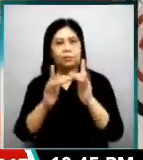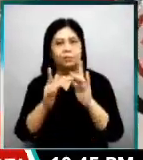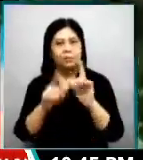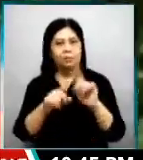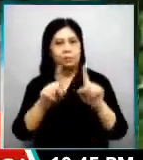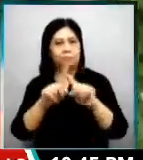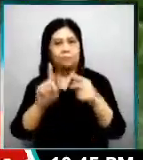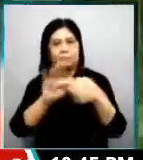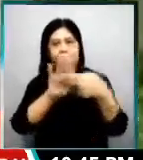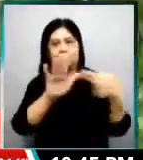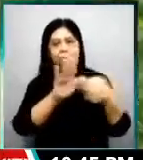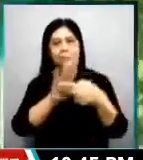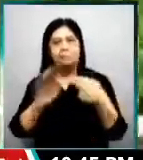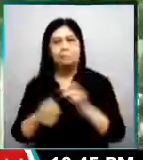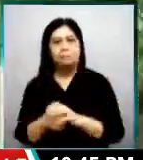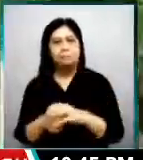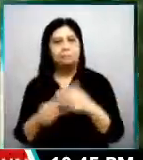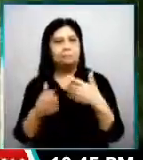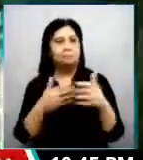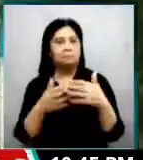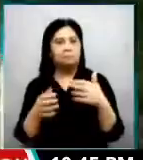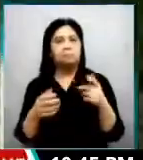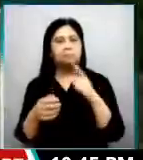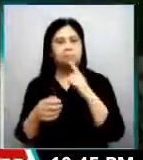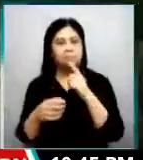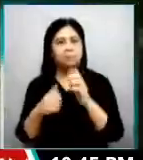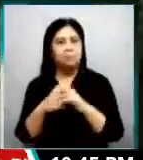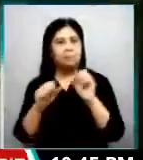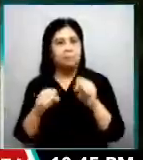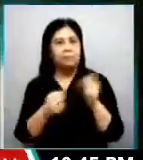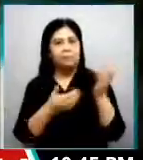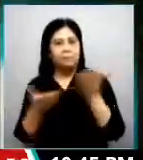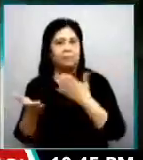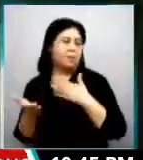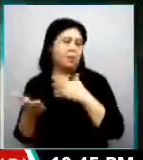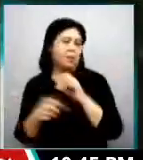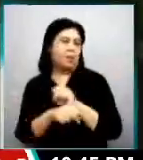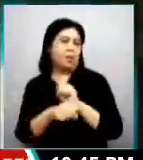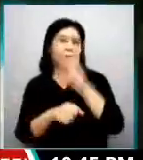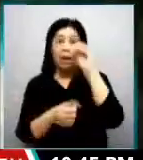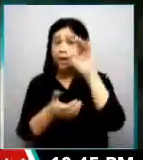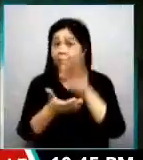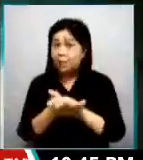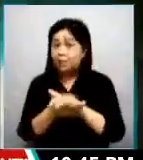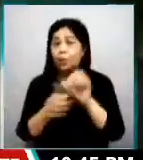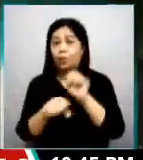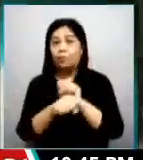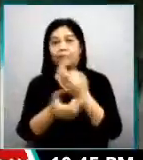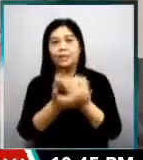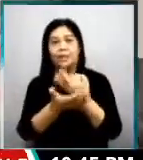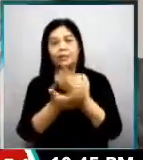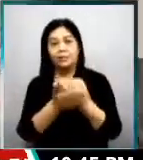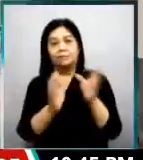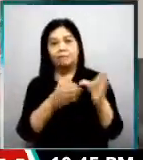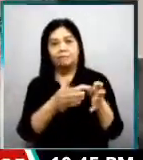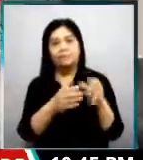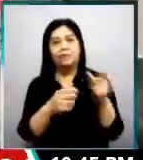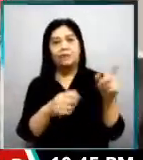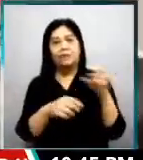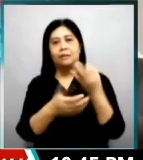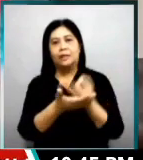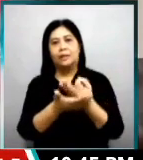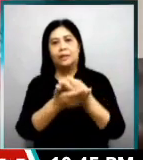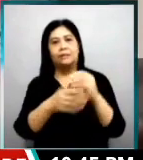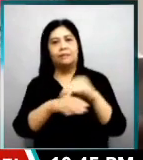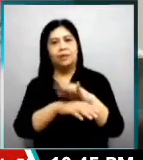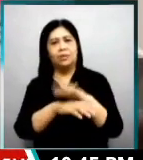ganyan. Kahit saan talaga, pwede kong dalhin yung trabaho ko. My husband naman works for the finance industry, he's a financial advisor. So even for his clients,